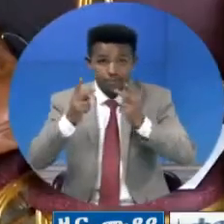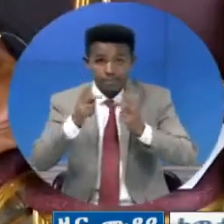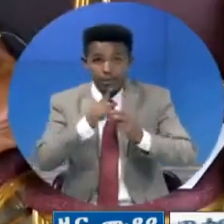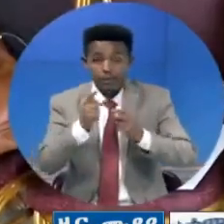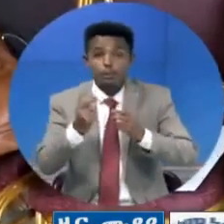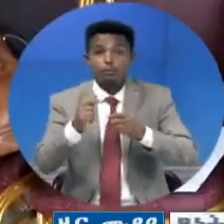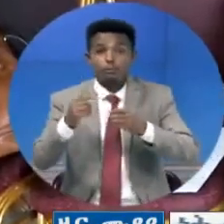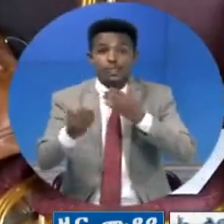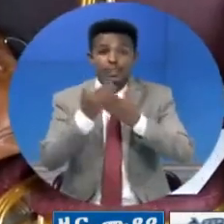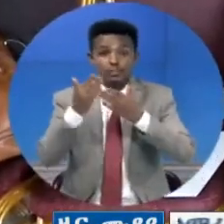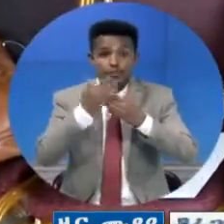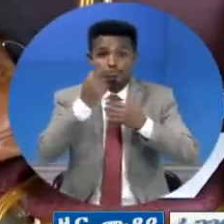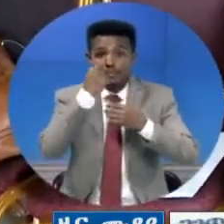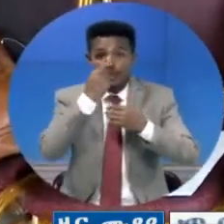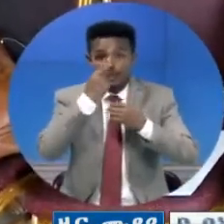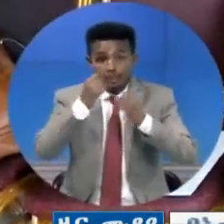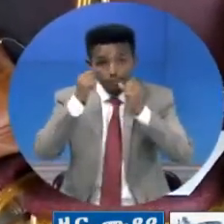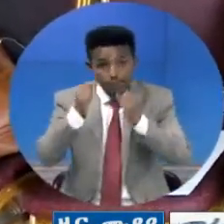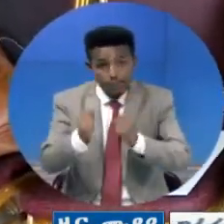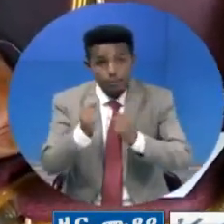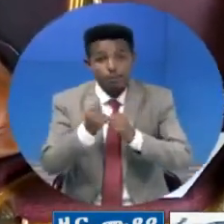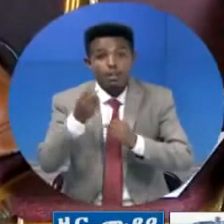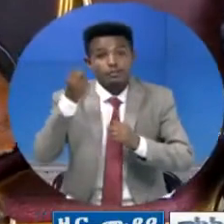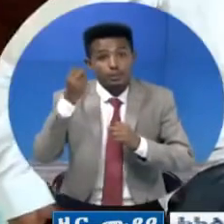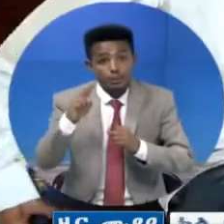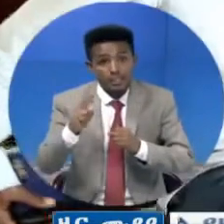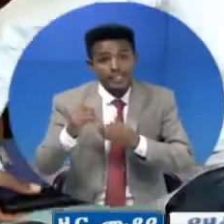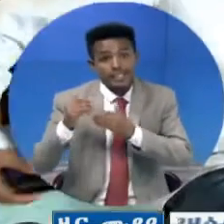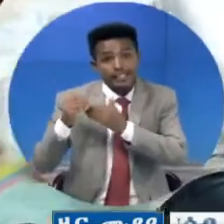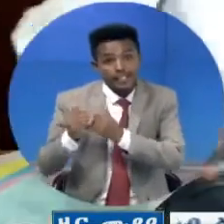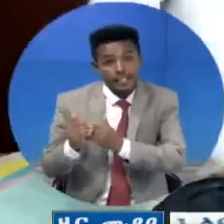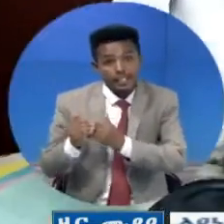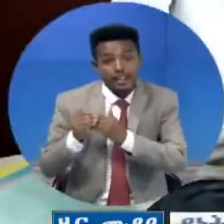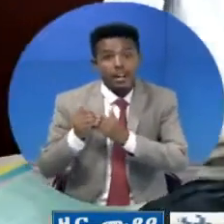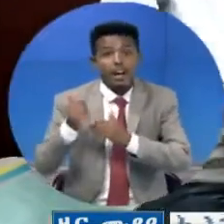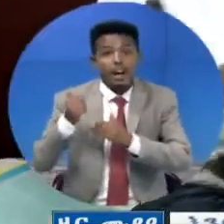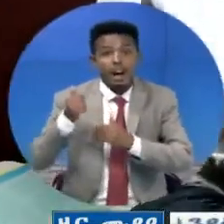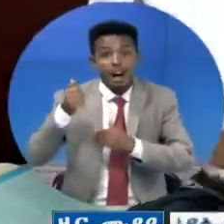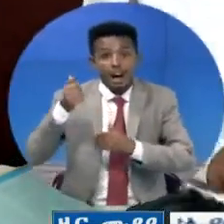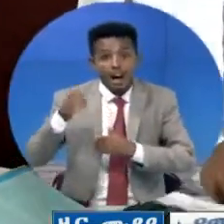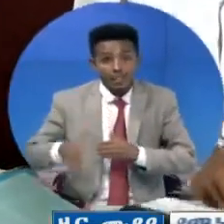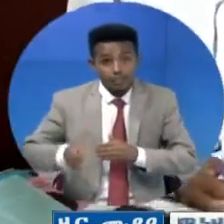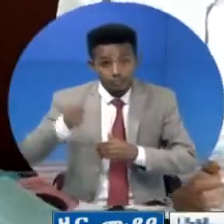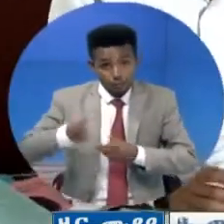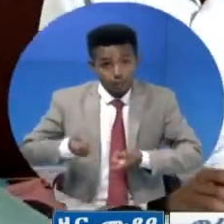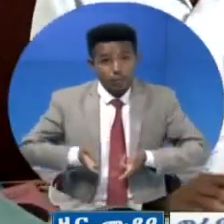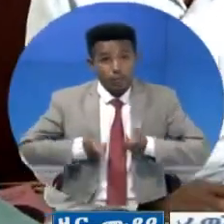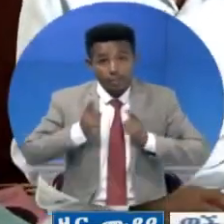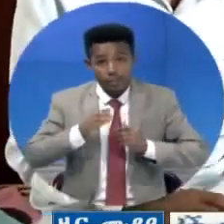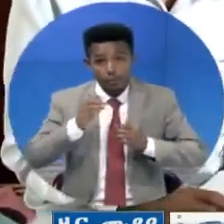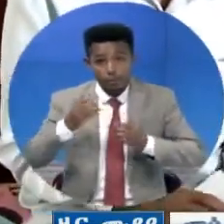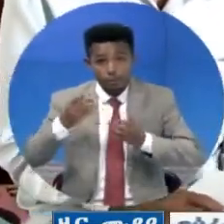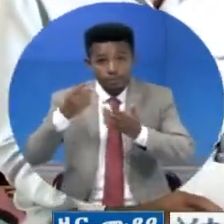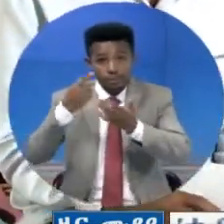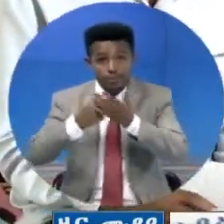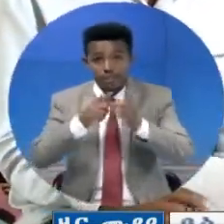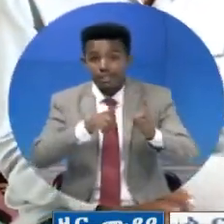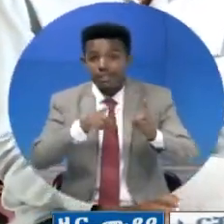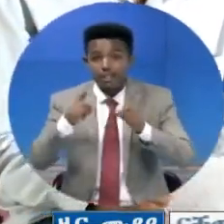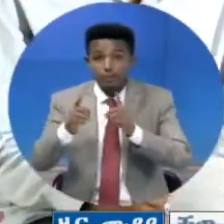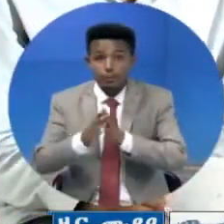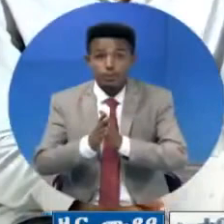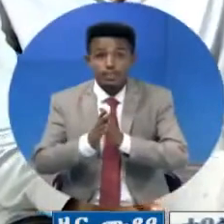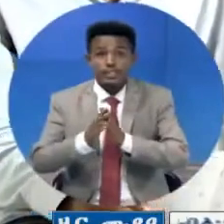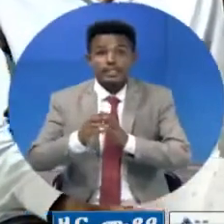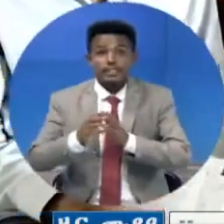የመላመድ ባህሪ ያላቸው 12 አደገኛ መጤና ጥገኛ አረሞች መኖራቸው የተረጋገጠ ሲሆን ከ720 ሄክታር በላይ የሚሆን መሬትም የነዚህ አረሞች ሰለባ